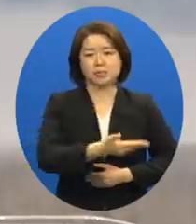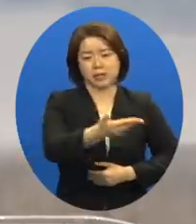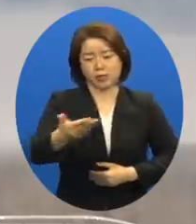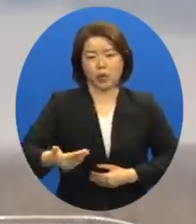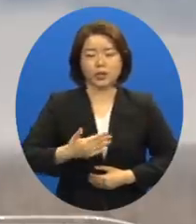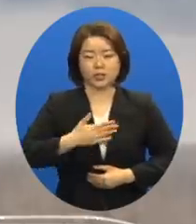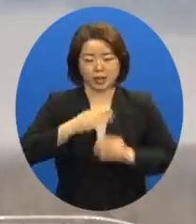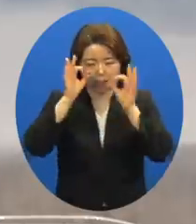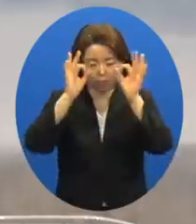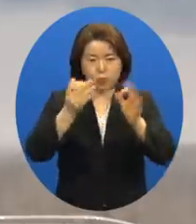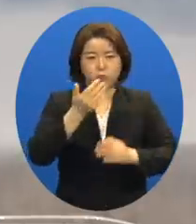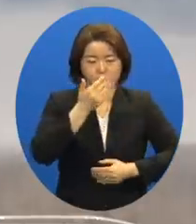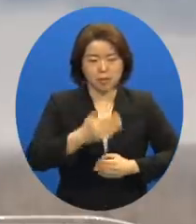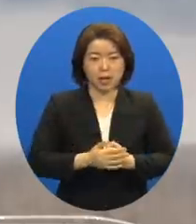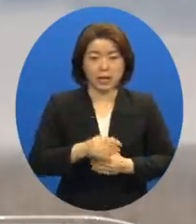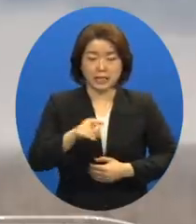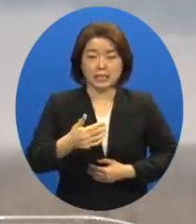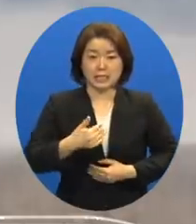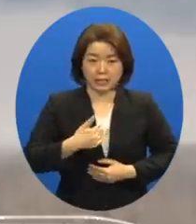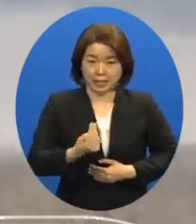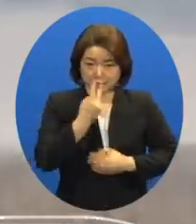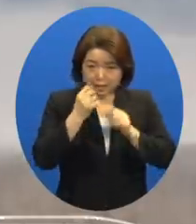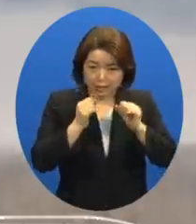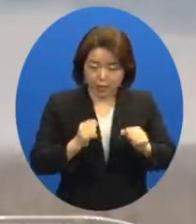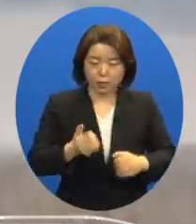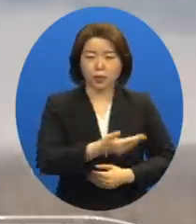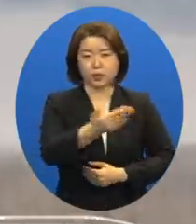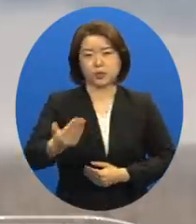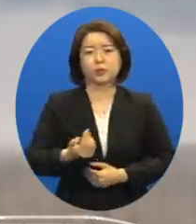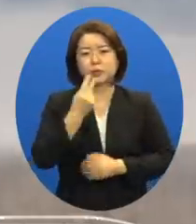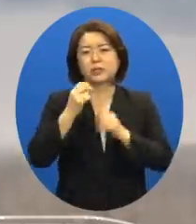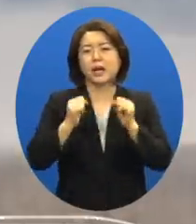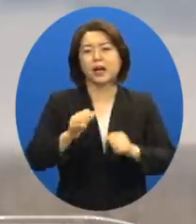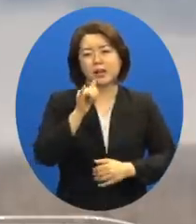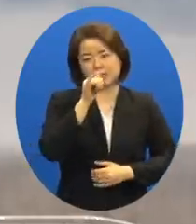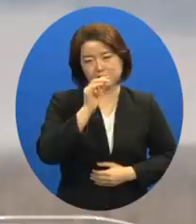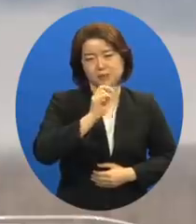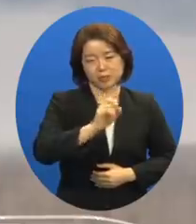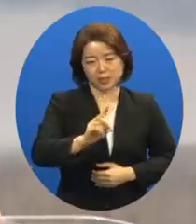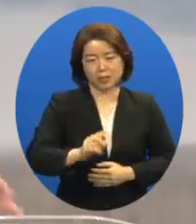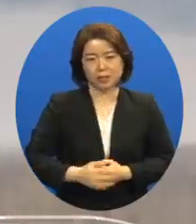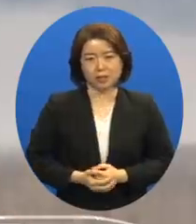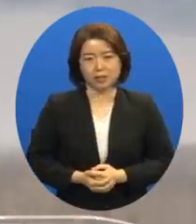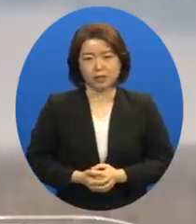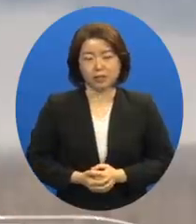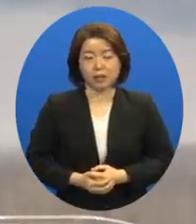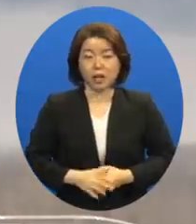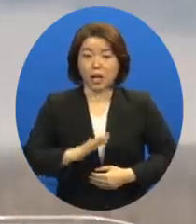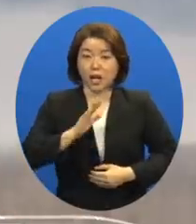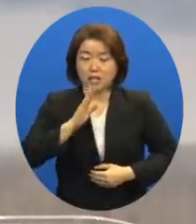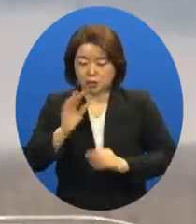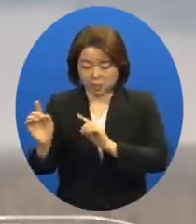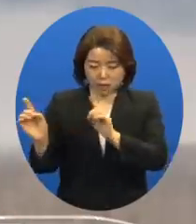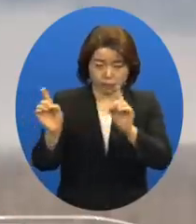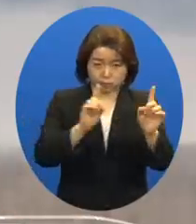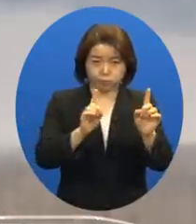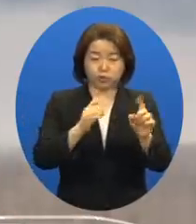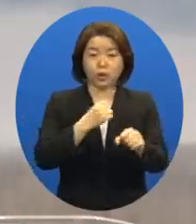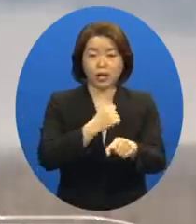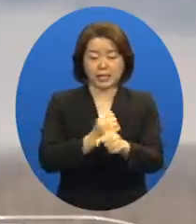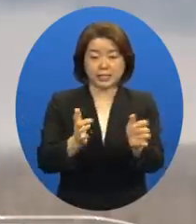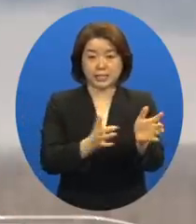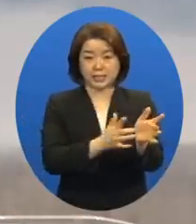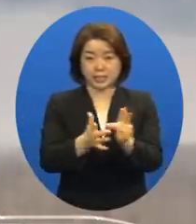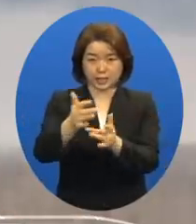나를 보리니 이는 내가 살아있고 너희도 살아있겠습니다. 정말 부활하신